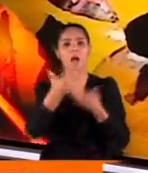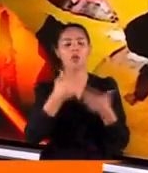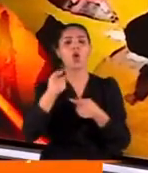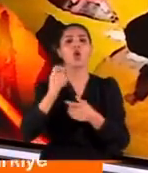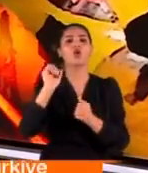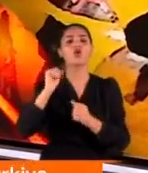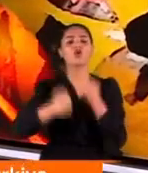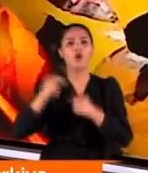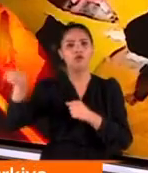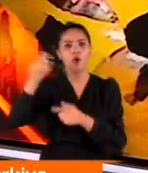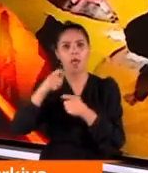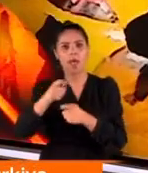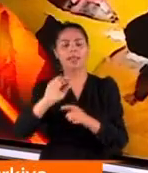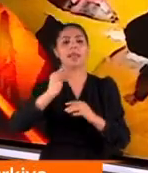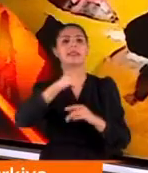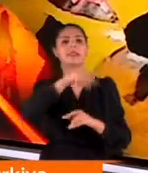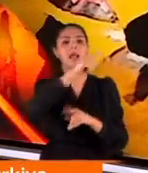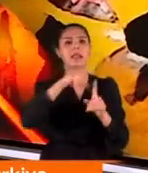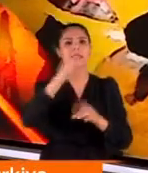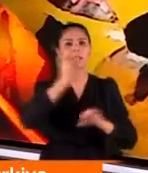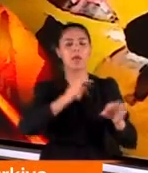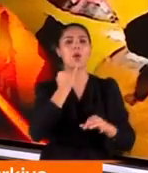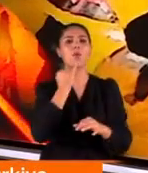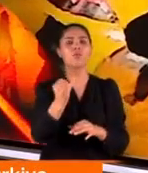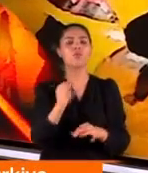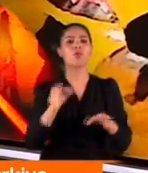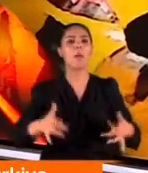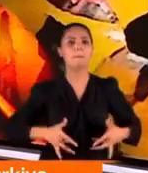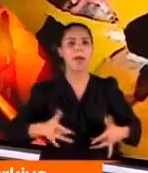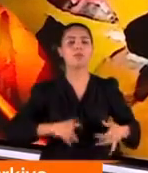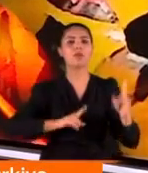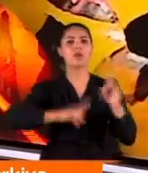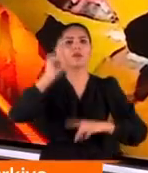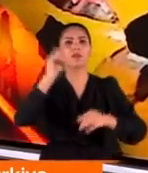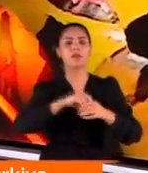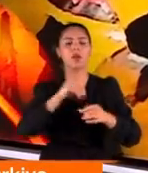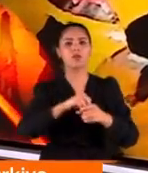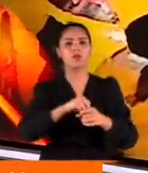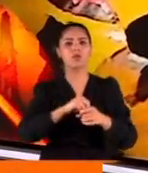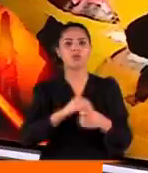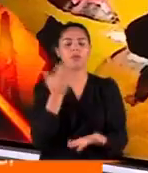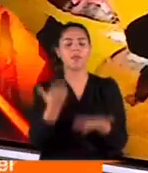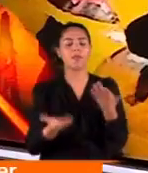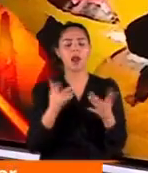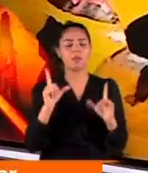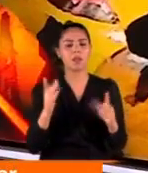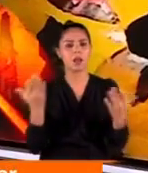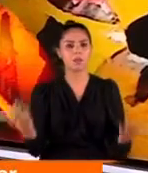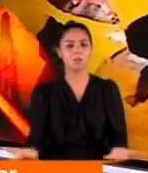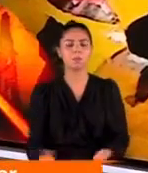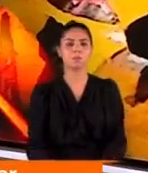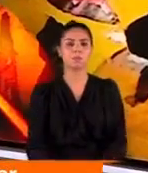eğitim, taksicilere yönelik denetim ve müşteri memnuniyetinin dijital uygulamalar yardımıyla değerlendirilmesi.